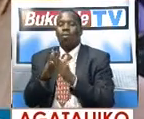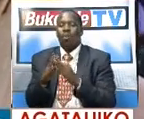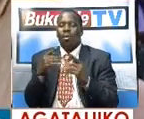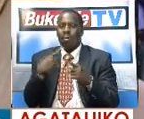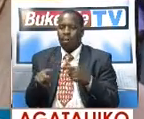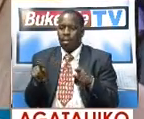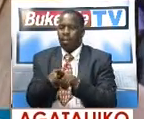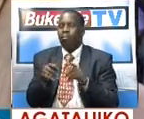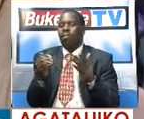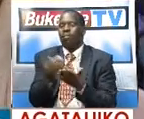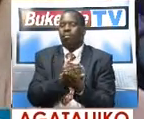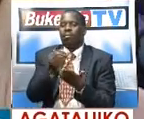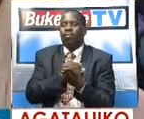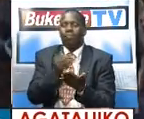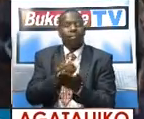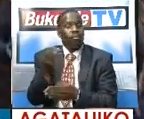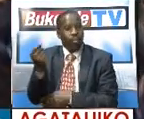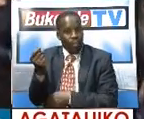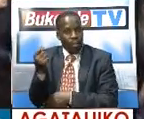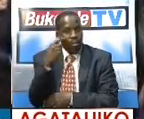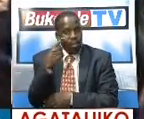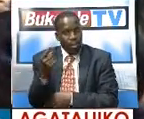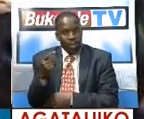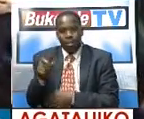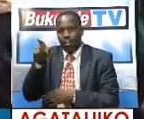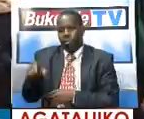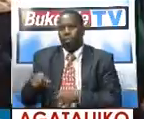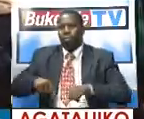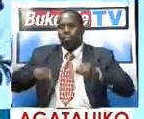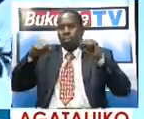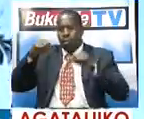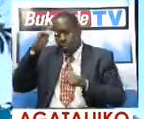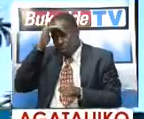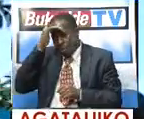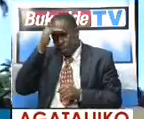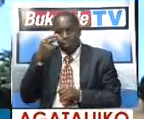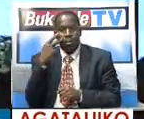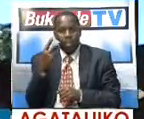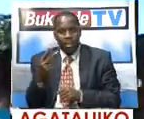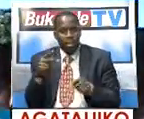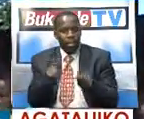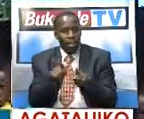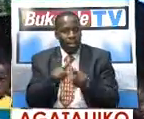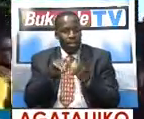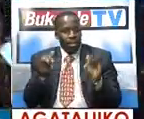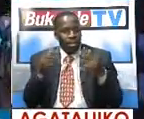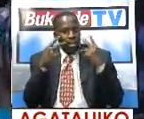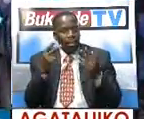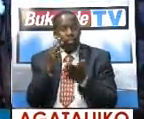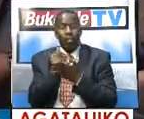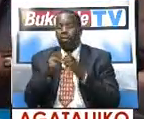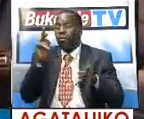nga bamufunako ki sente. Akulira poliisi y'Enkokonjeru Kaweesa JB agambye nti basuubira okufuna ku bululu kuba abantu babadde batabuse